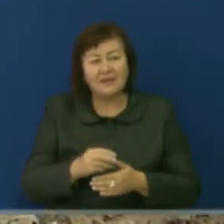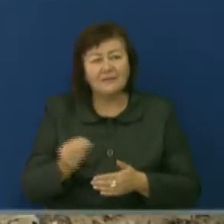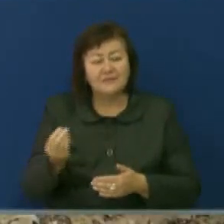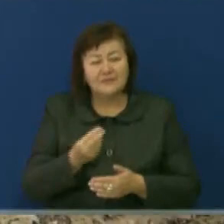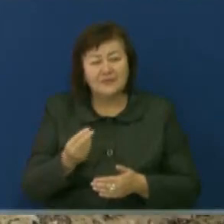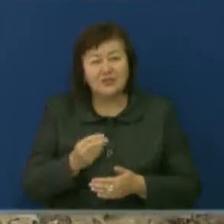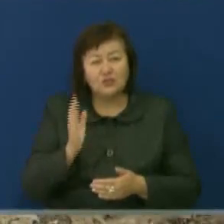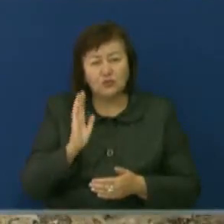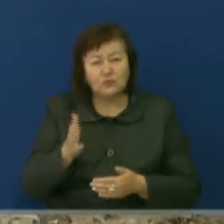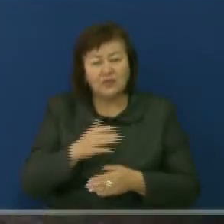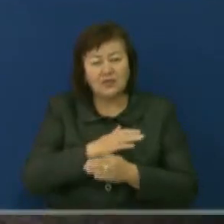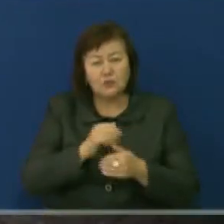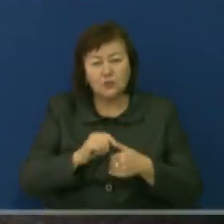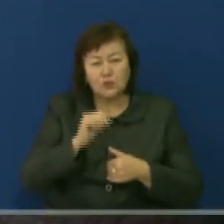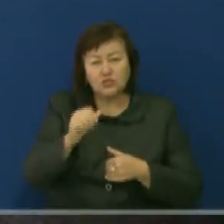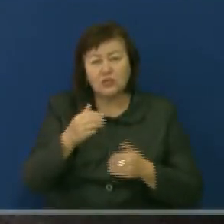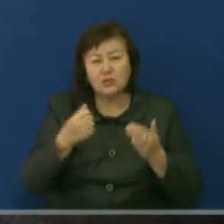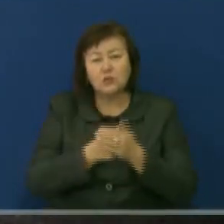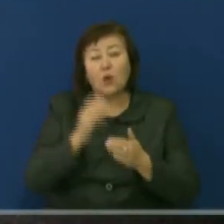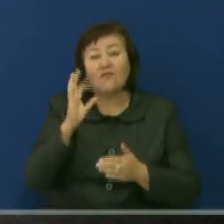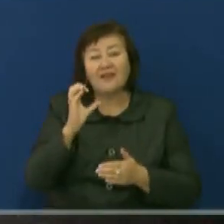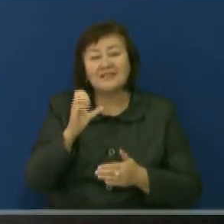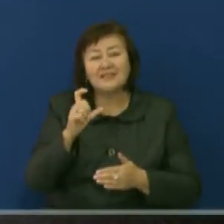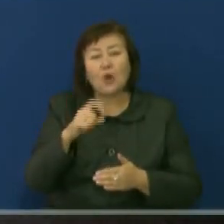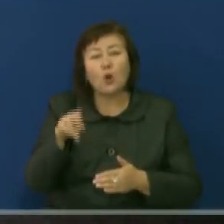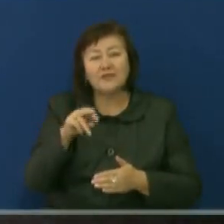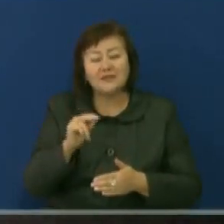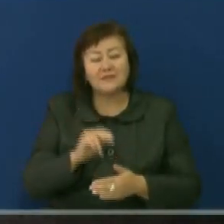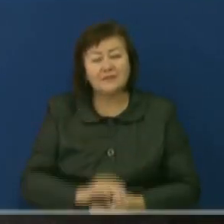Аяулым Бахыткызы, Рустем Турсыкбаев, Адильжан Бейсингазинов, телеканал «Семей».